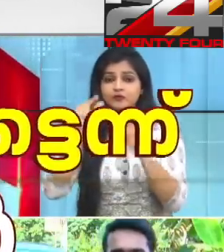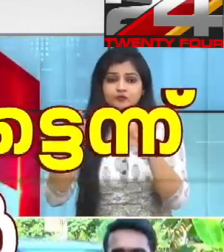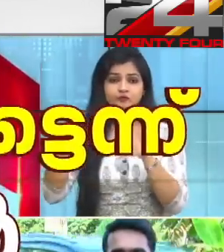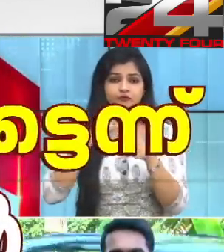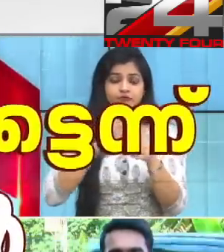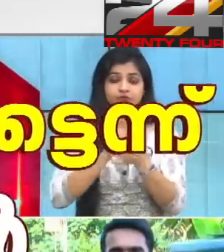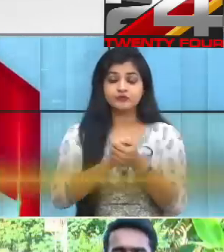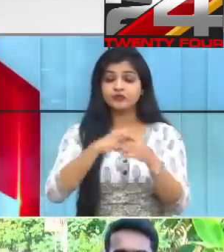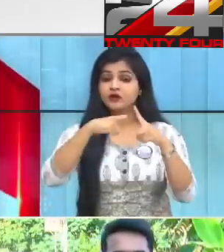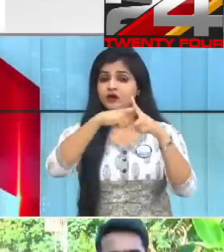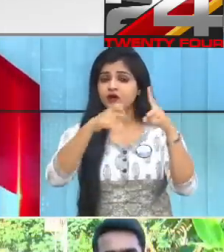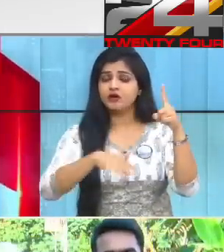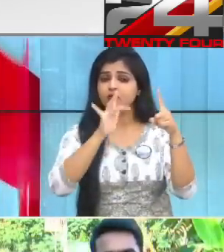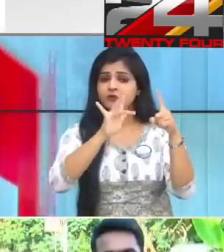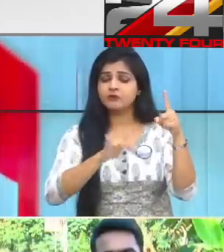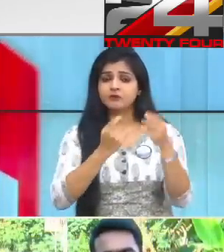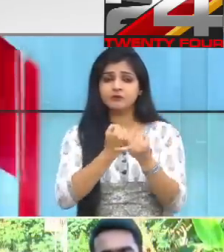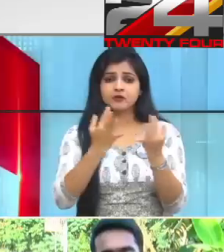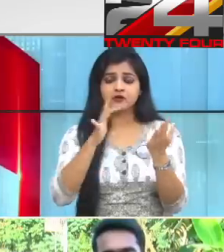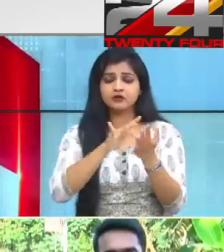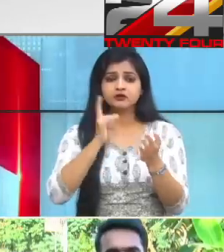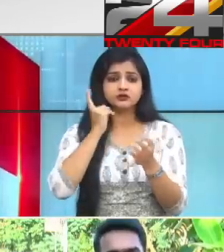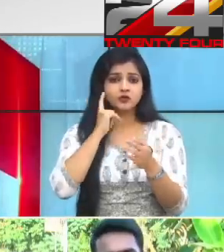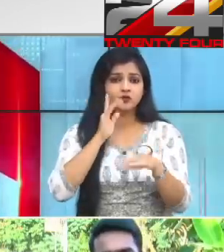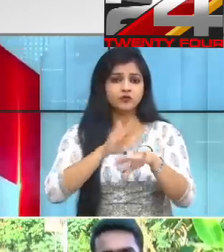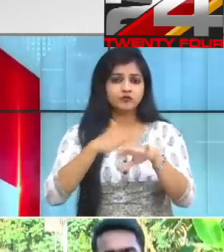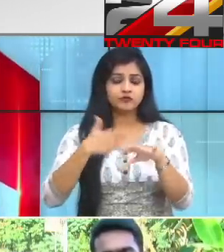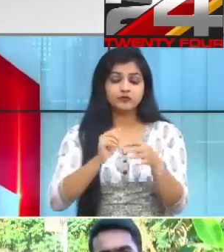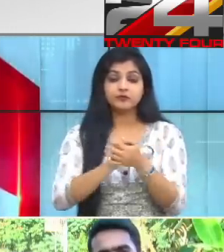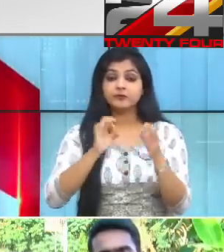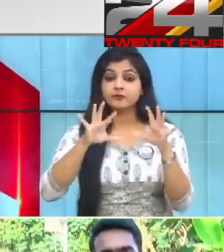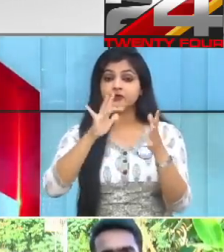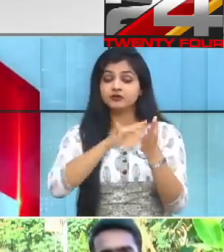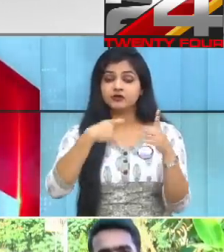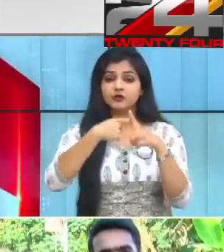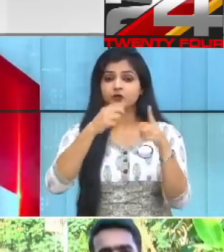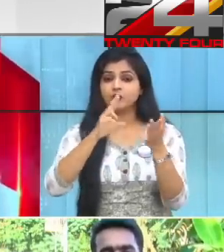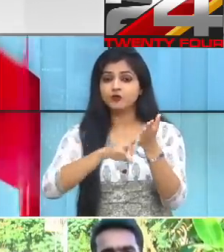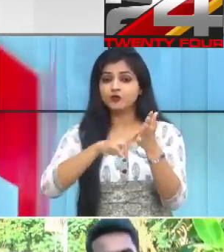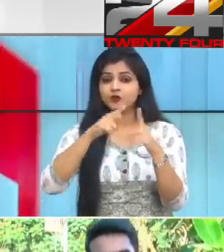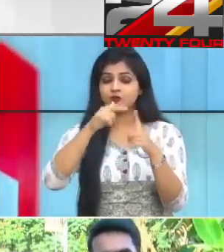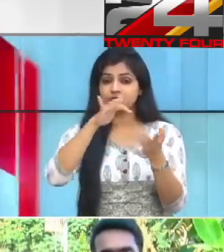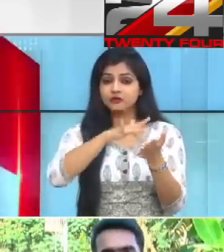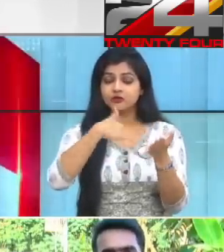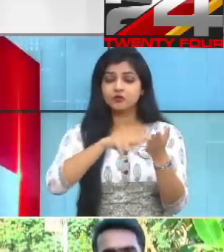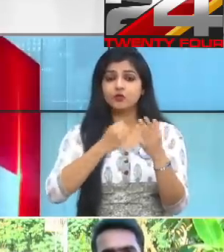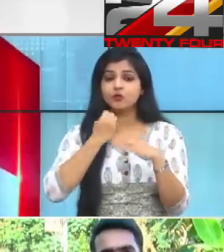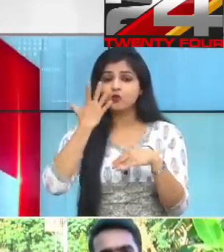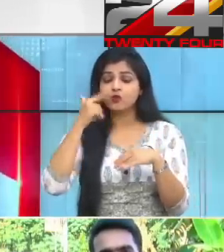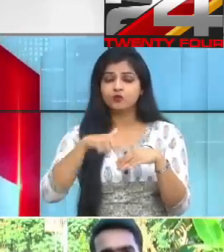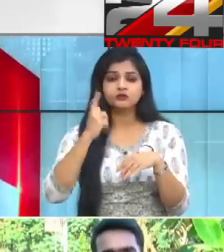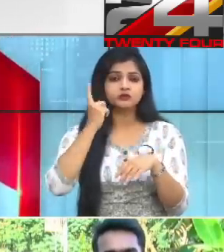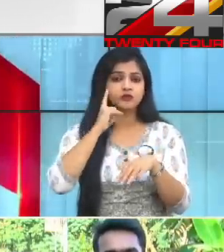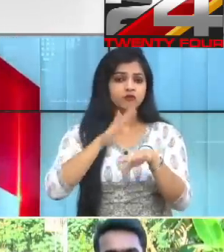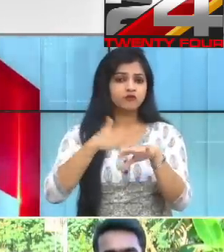സംസ്ഥാന വ്യാപകമായി ഇത്തരത്തിൽ വലിയ തോതിൽ മുഴക്കങ്ങളുണ്ടായി. അതിൻ്റെ ഭാഗമായി പത്തനംതിട്ടയിലും കോന്നി പ്രദേശത്തും രാവിലെ ഒരു